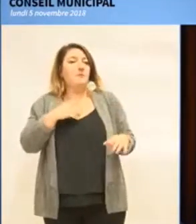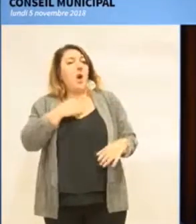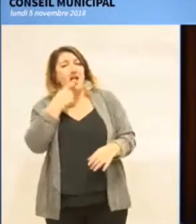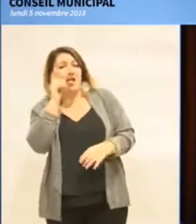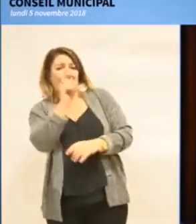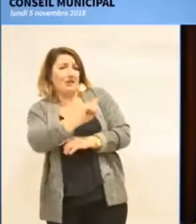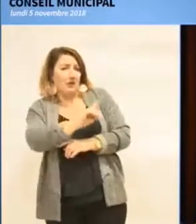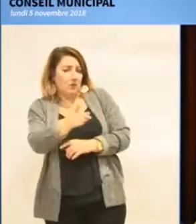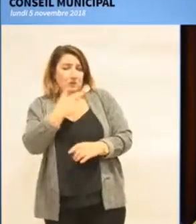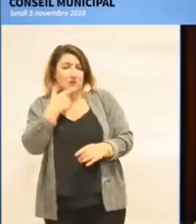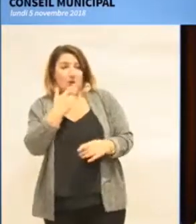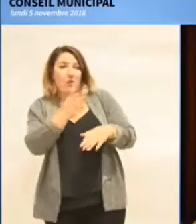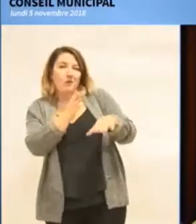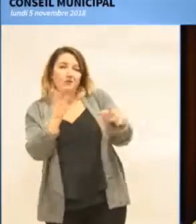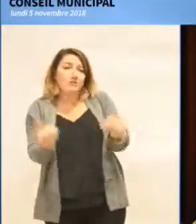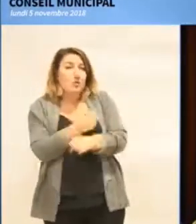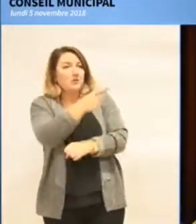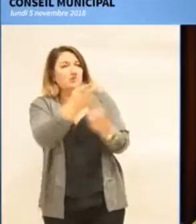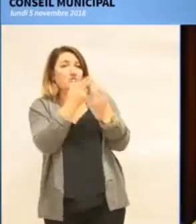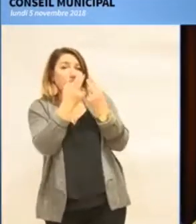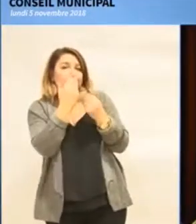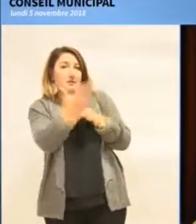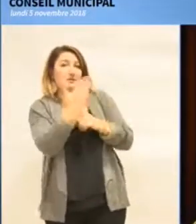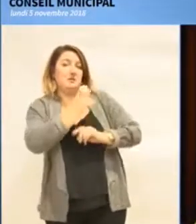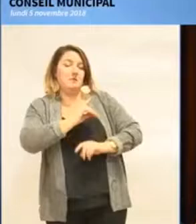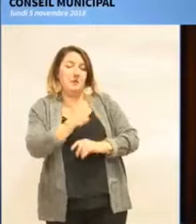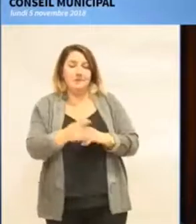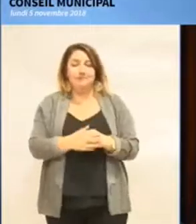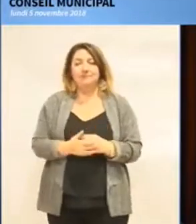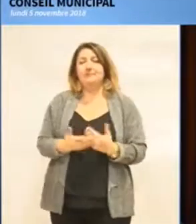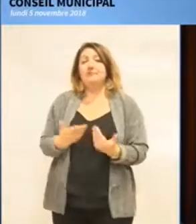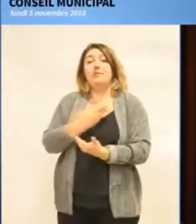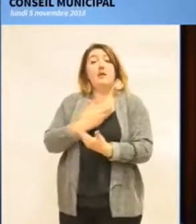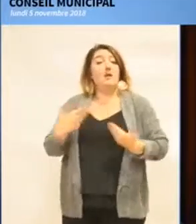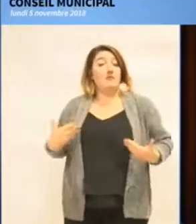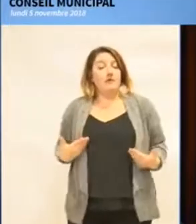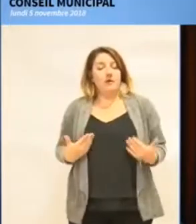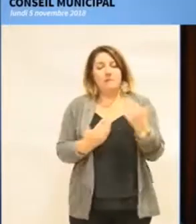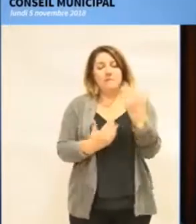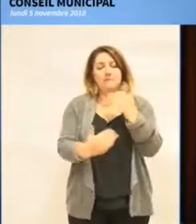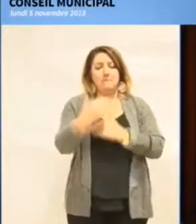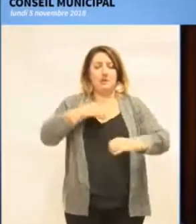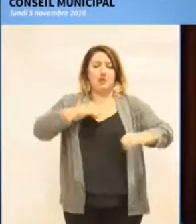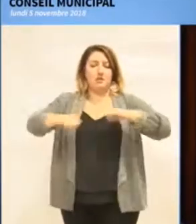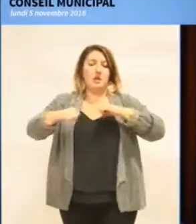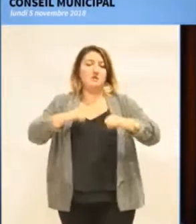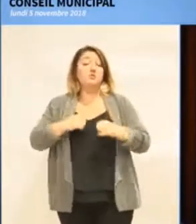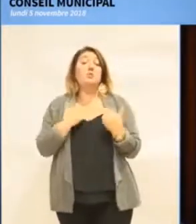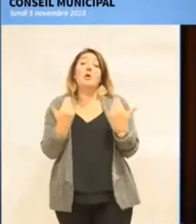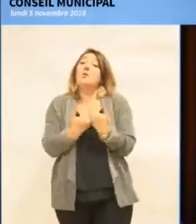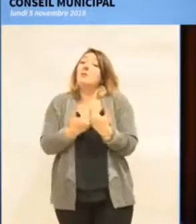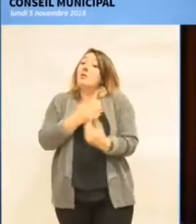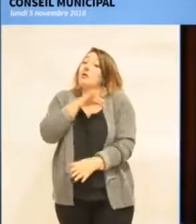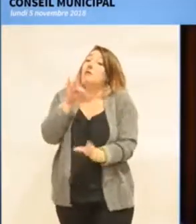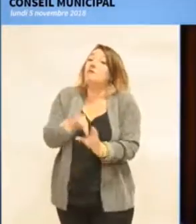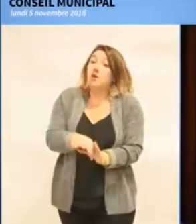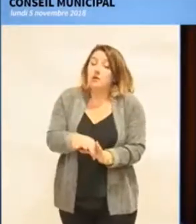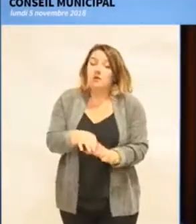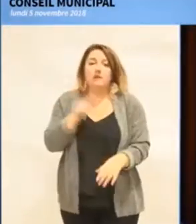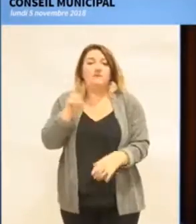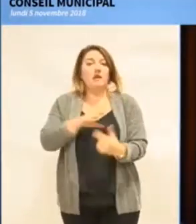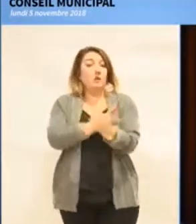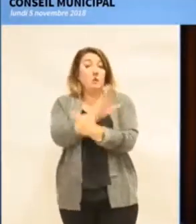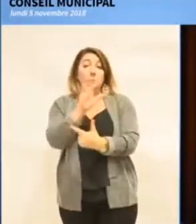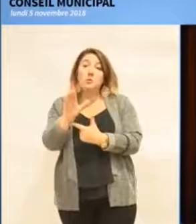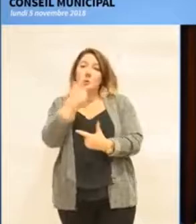sens-là. Enfin, votre plan d'action, puisqu'on nous demande de voter un plan d'action, à nos yeux, ne peut pas se limiter aux 2